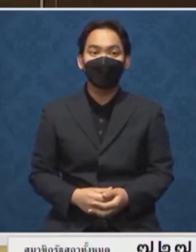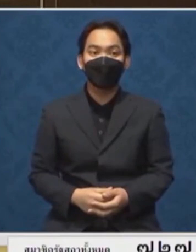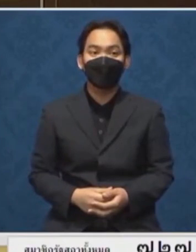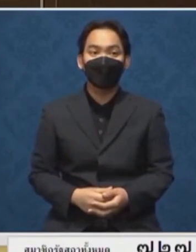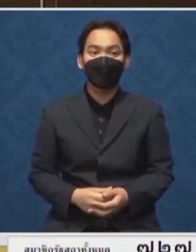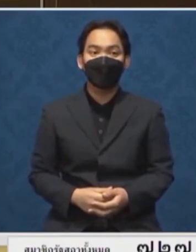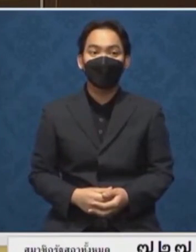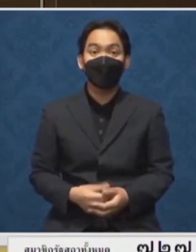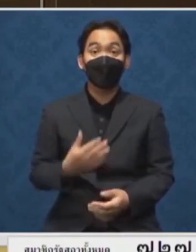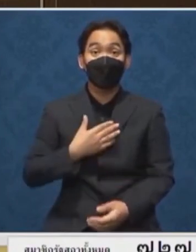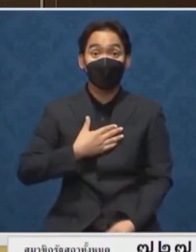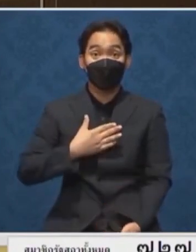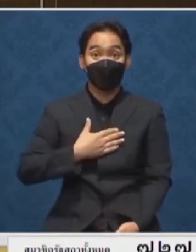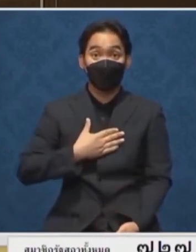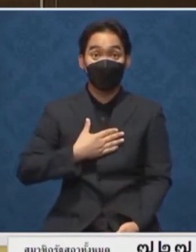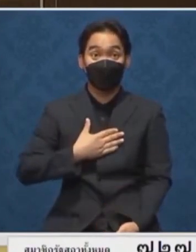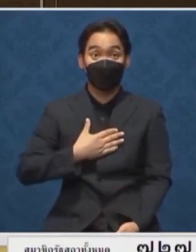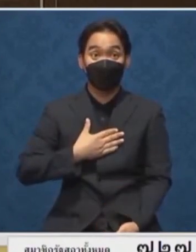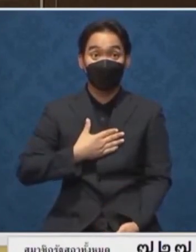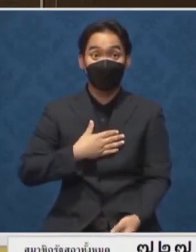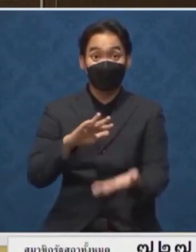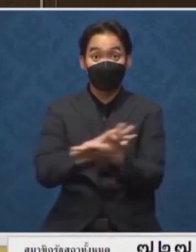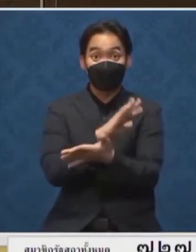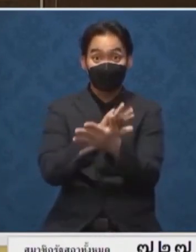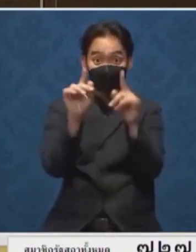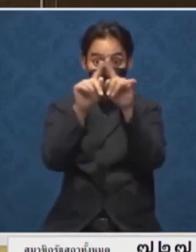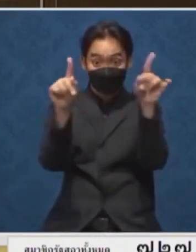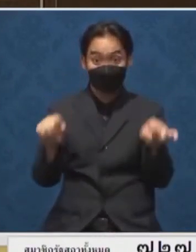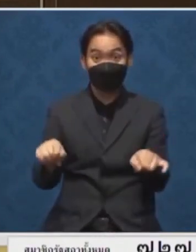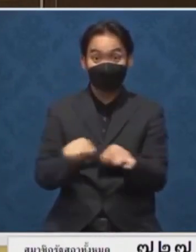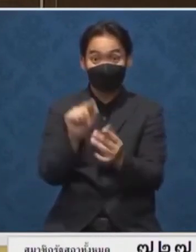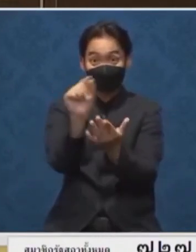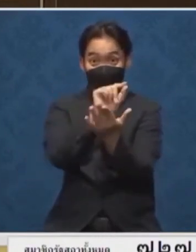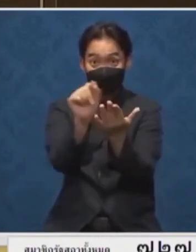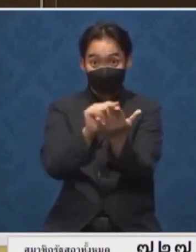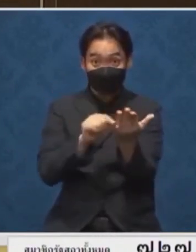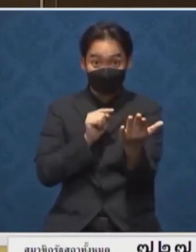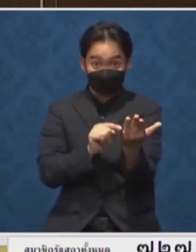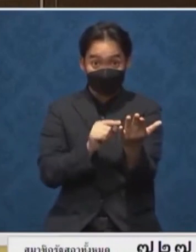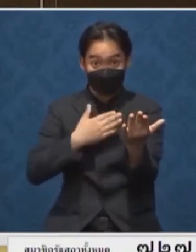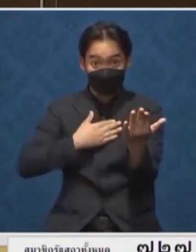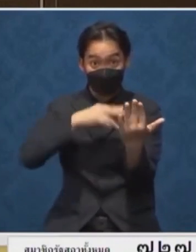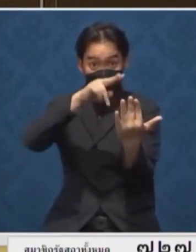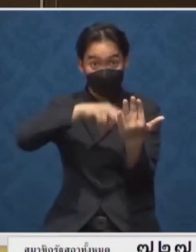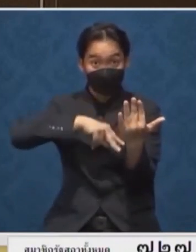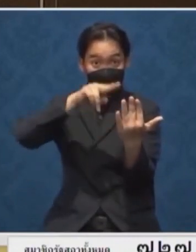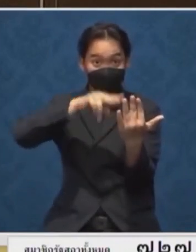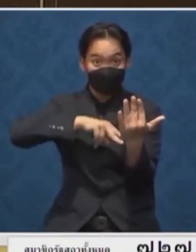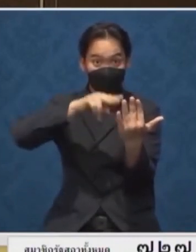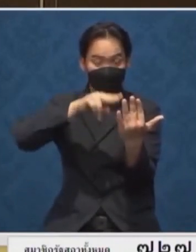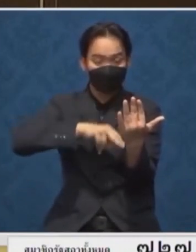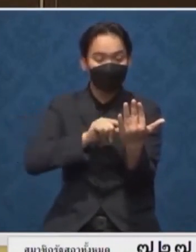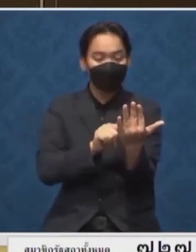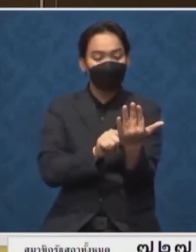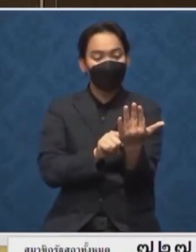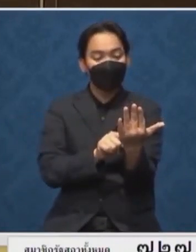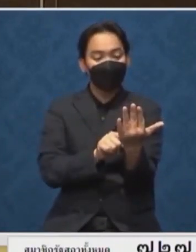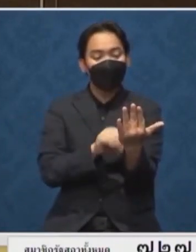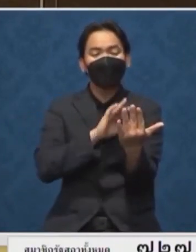ผมก็จะขออ่านจำนวนที่สมาชิก